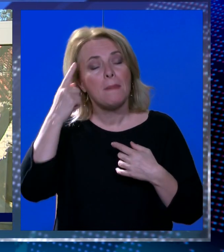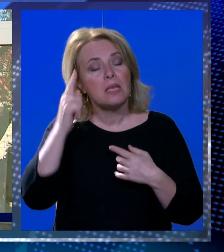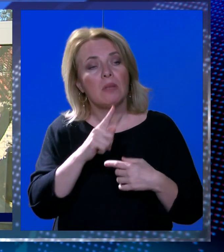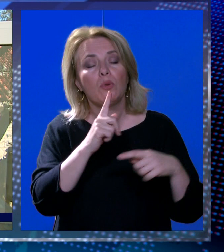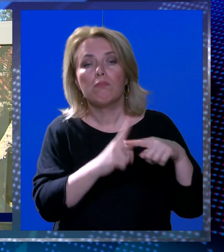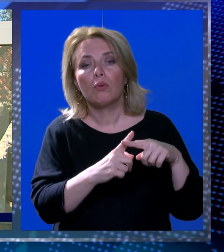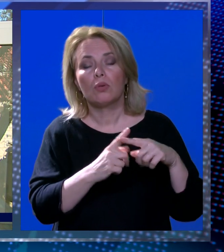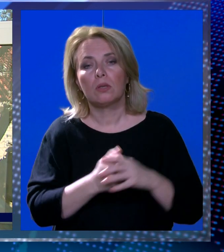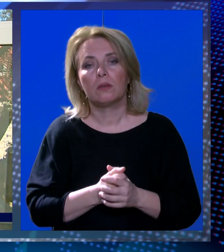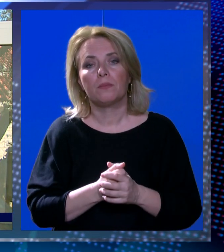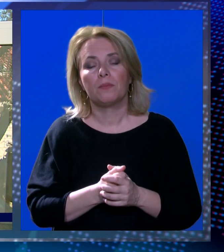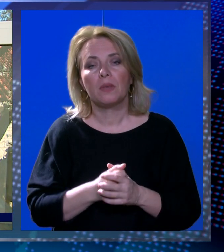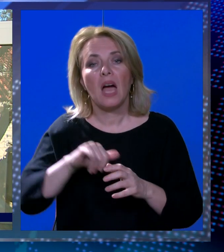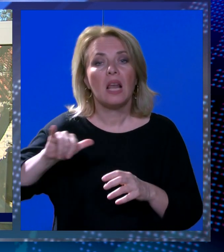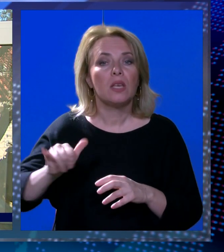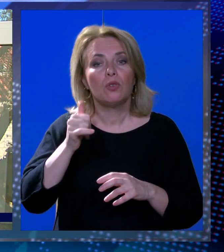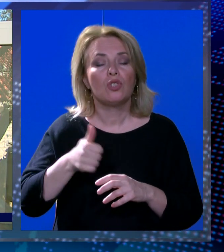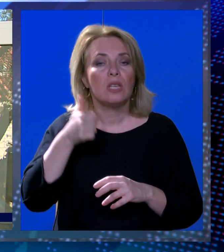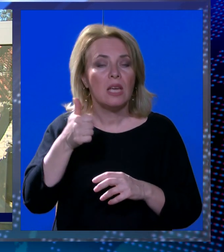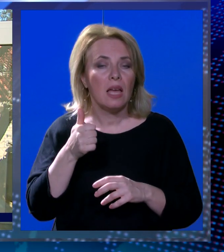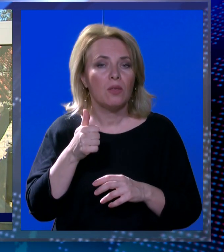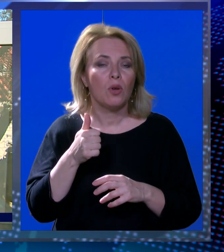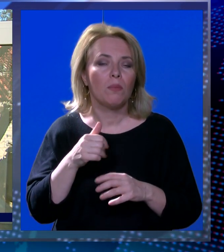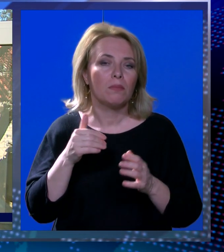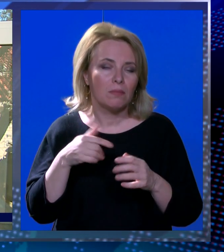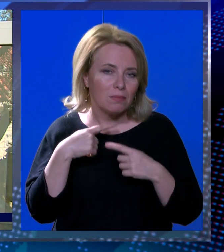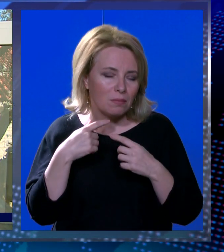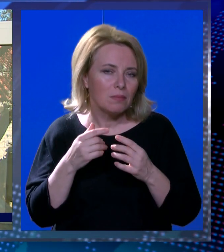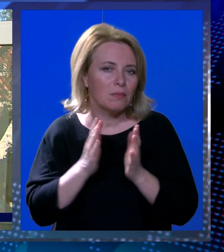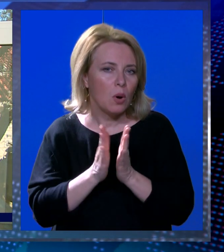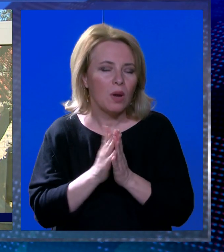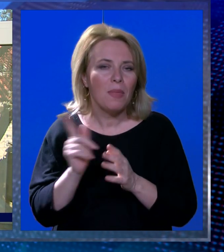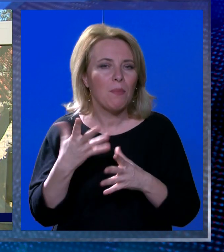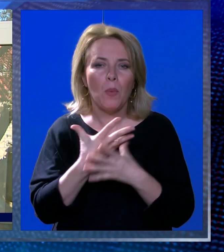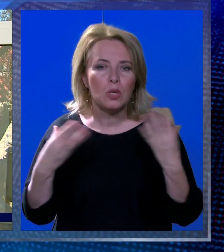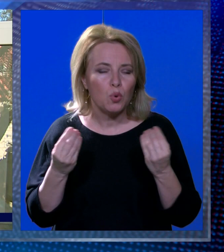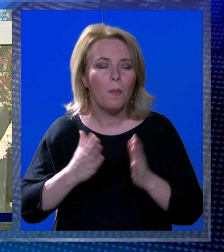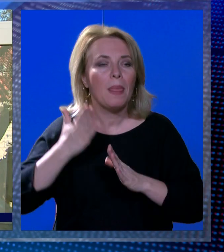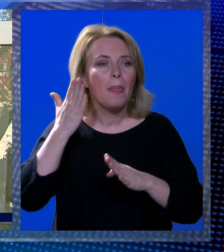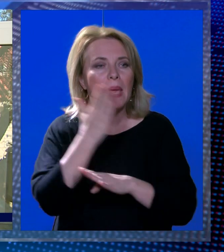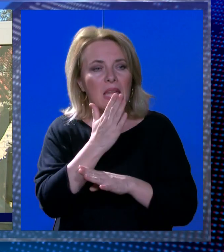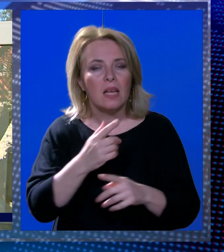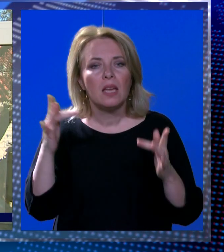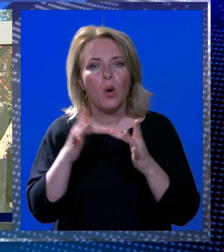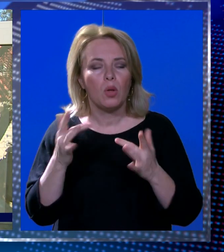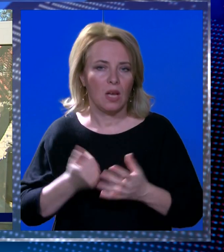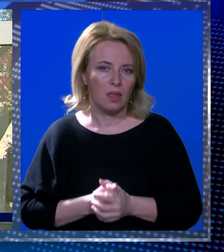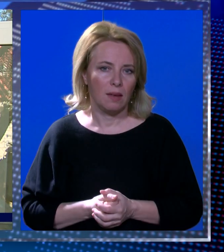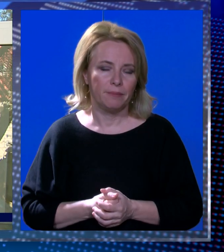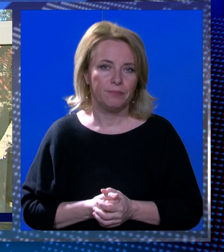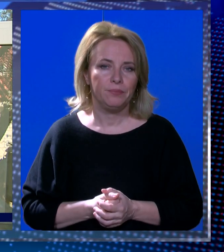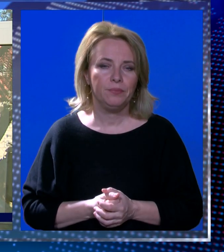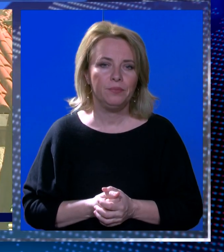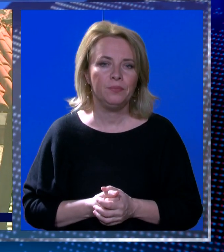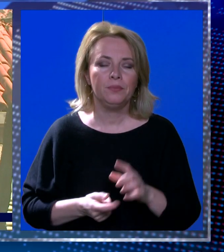to prednost, ali naglašavam još jednom, nemojmo izgubiti i onaj direktni kontakt, ipak smo